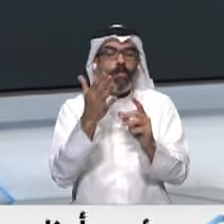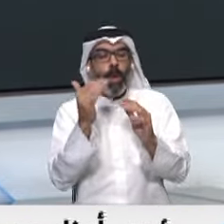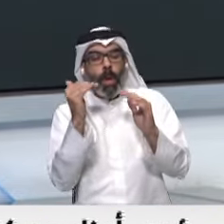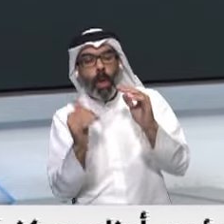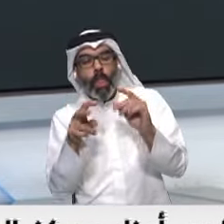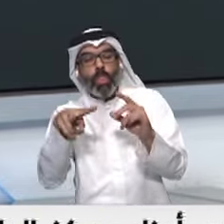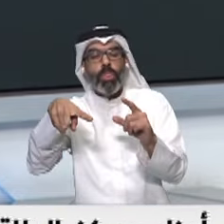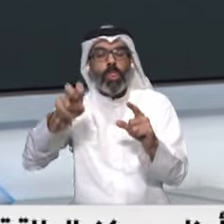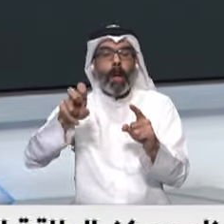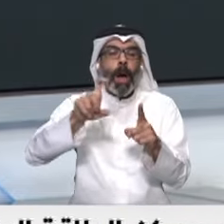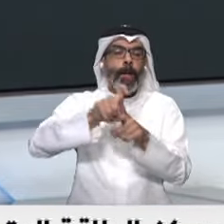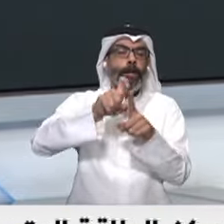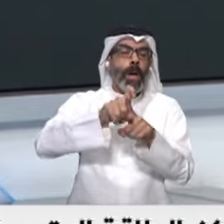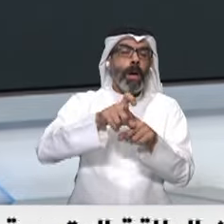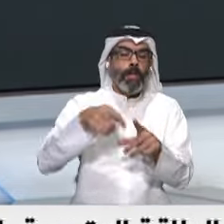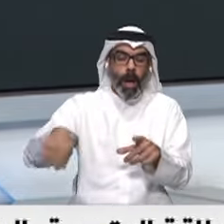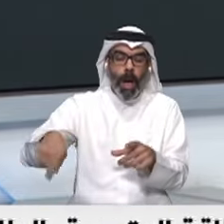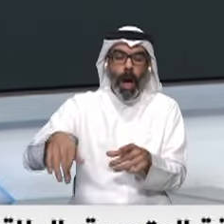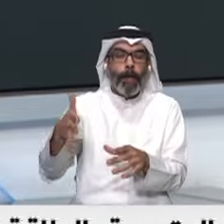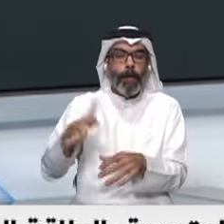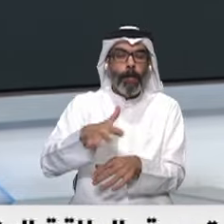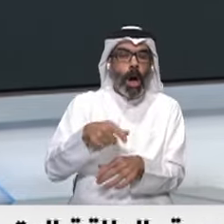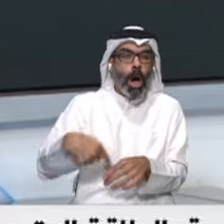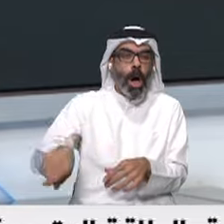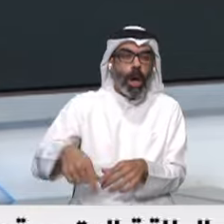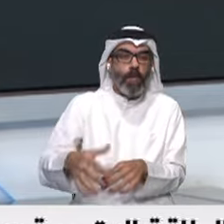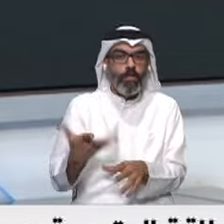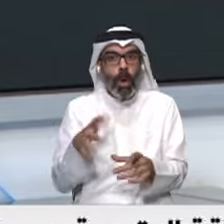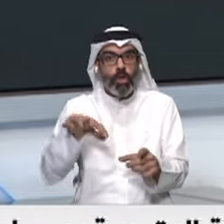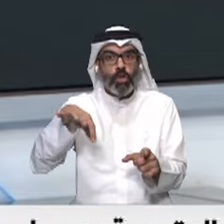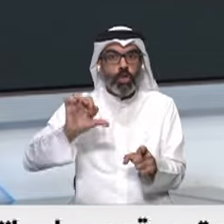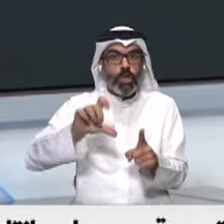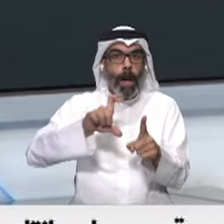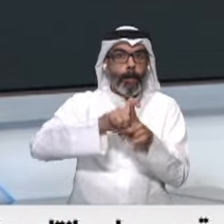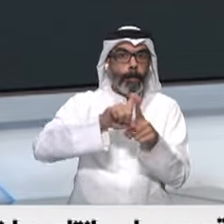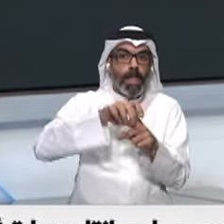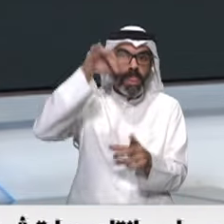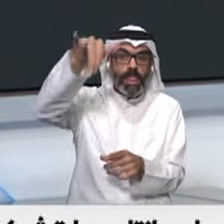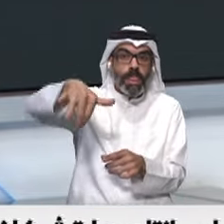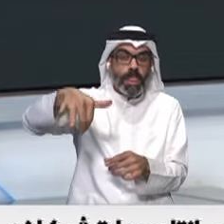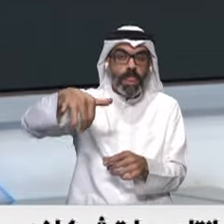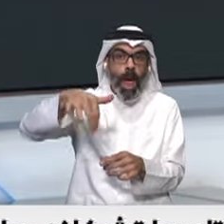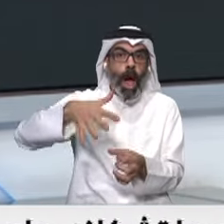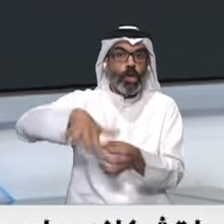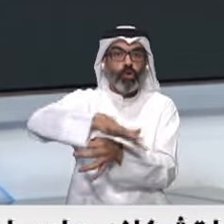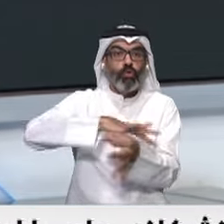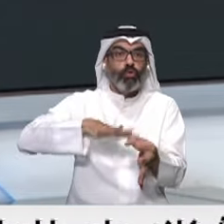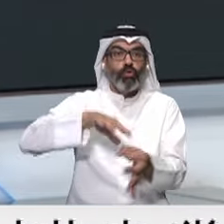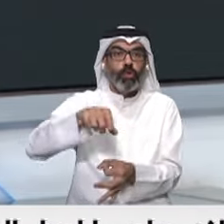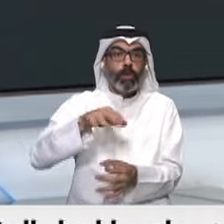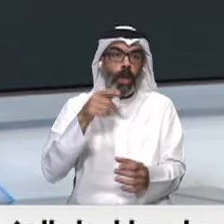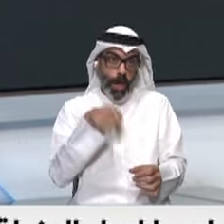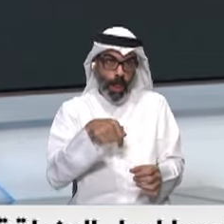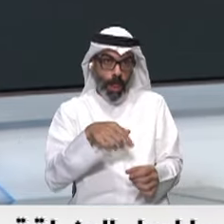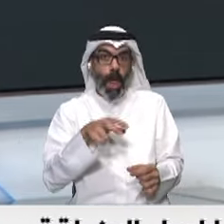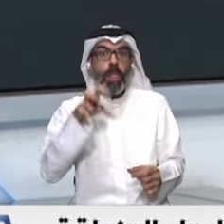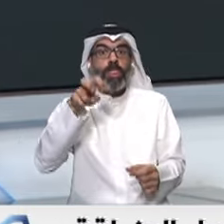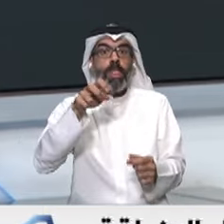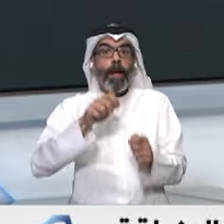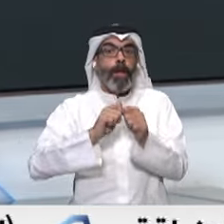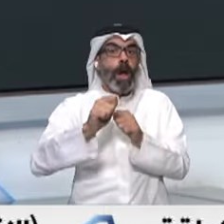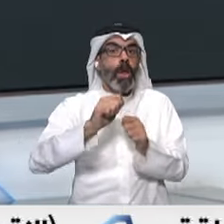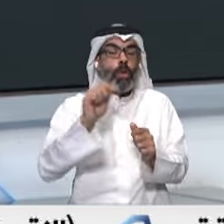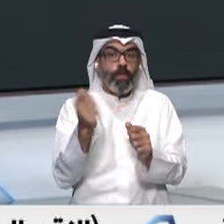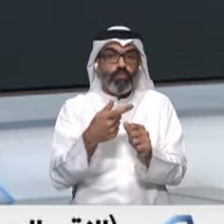80% في بعض المناطق الساحليه وتصل الى 90% داخل البحر في الجزر حاليا الهواء جنوبي شرقي 8 م في